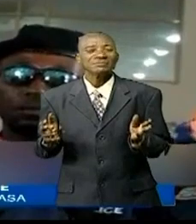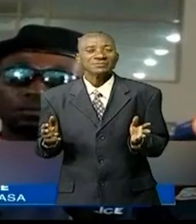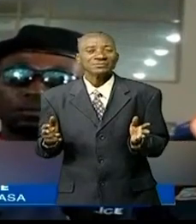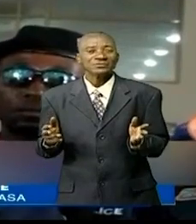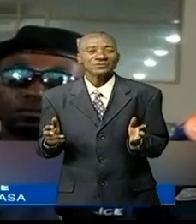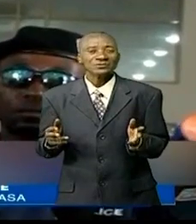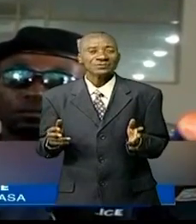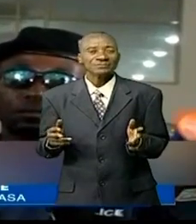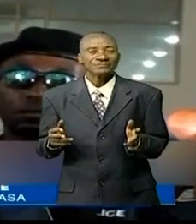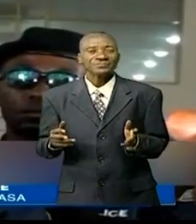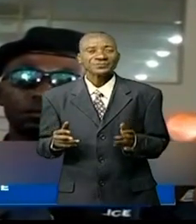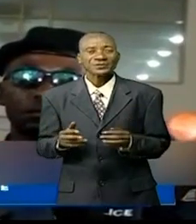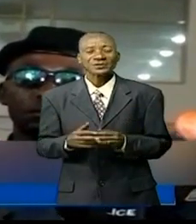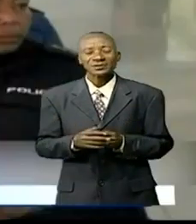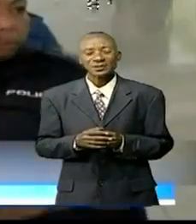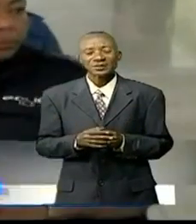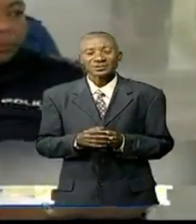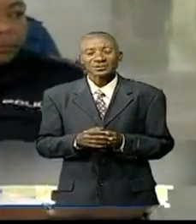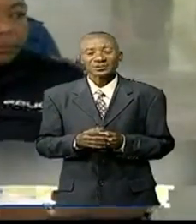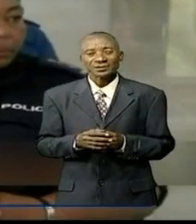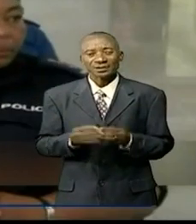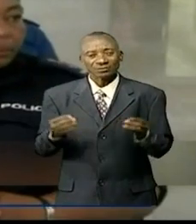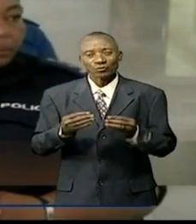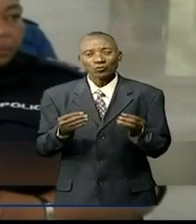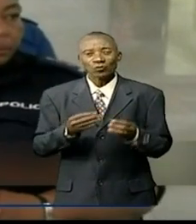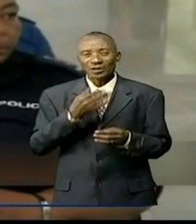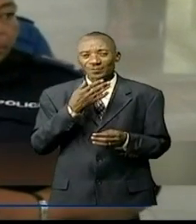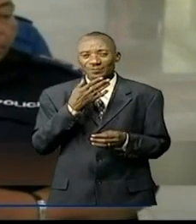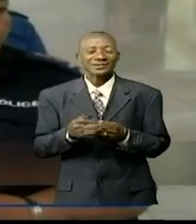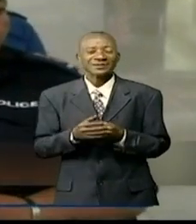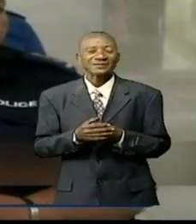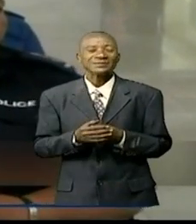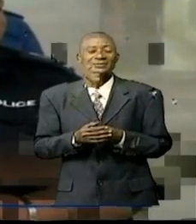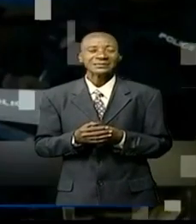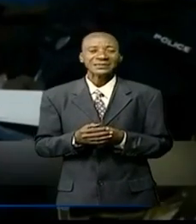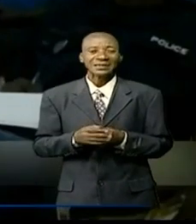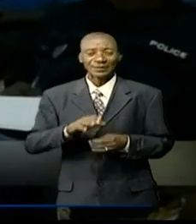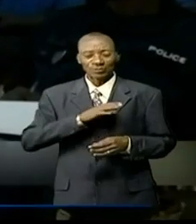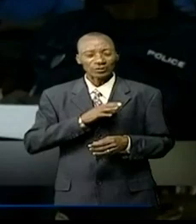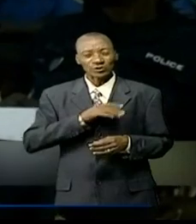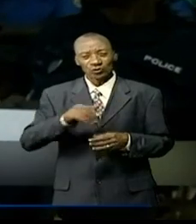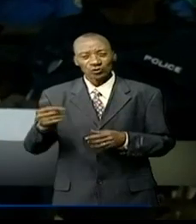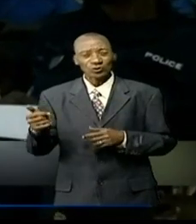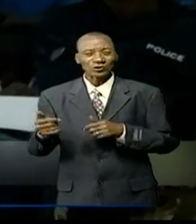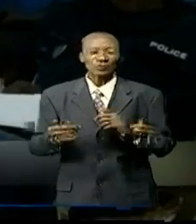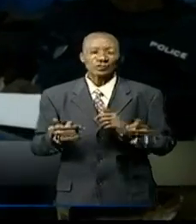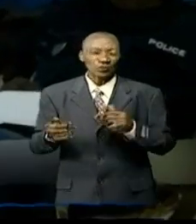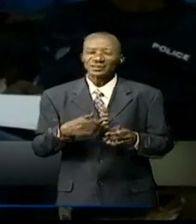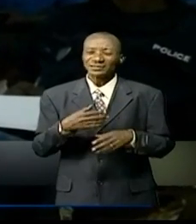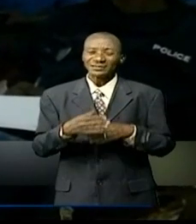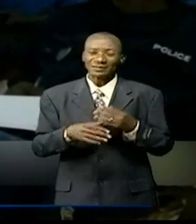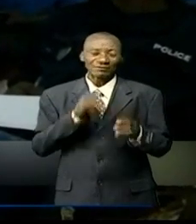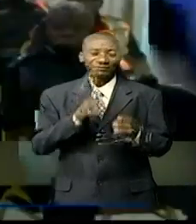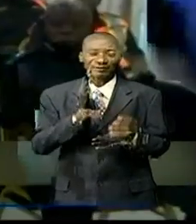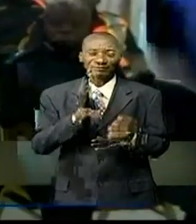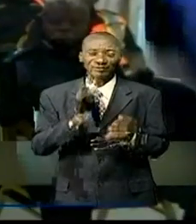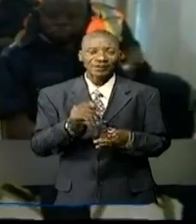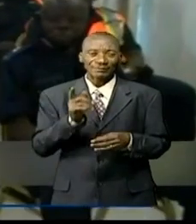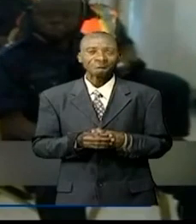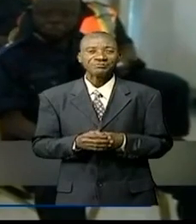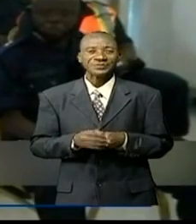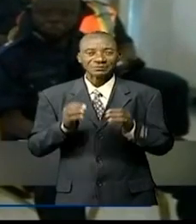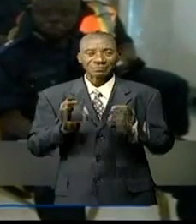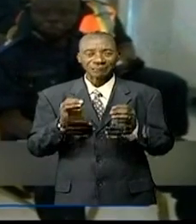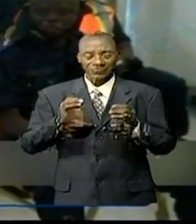puisse enrichir les fichiers de la criminalité, afin de traquer les vrais Kuluna. Nous devons faire tout pour que tous les marchés